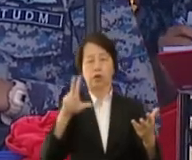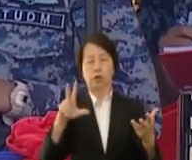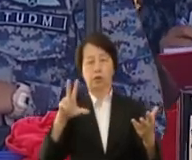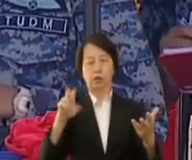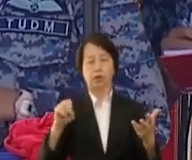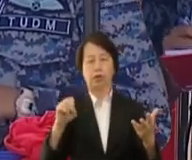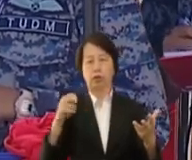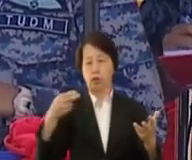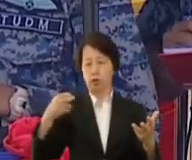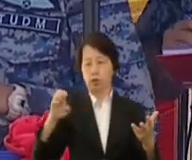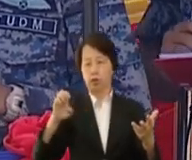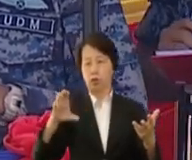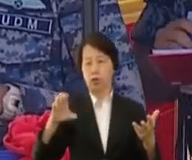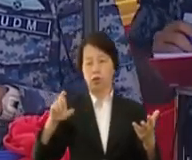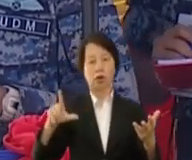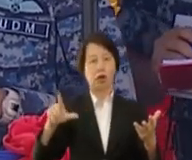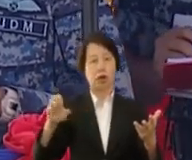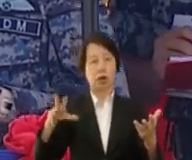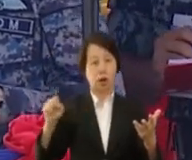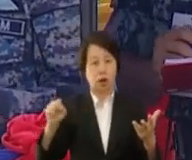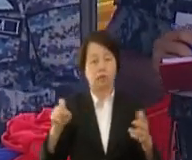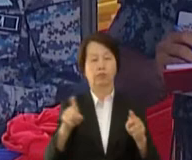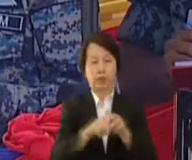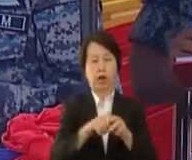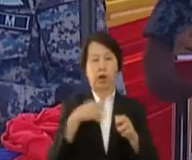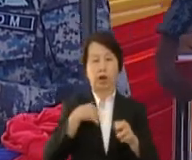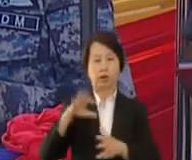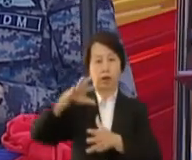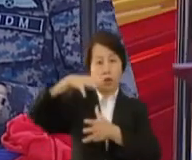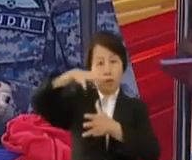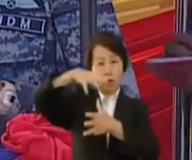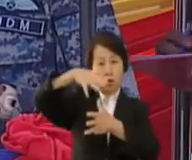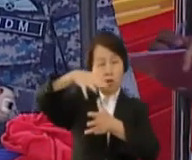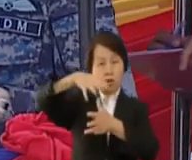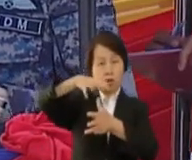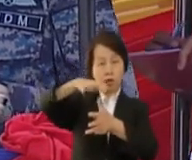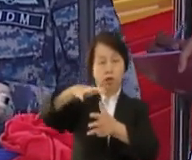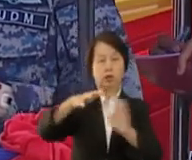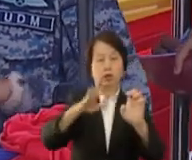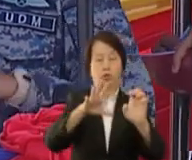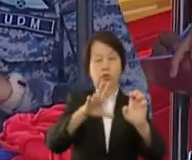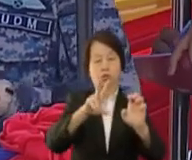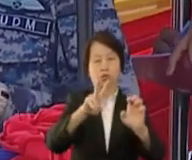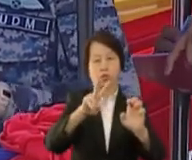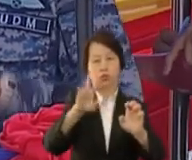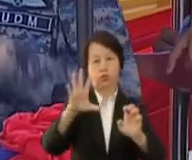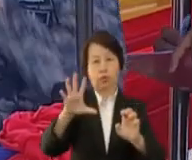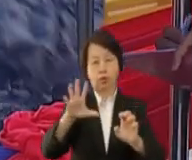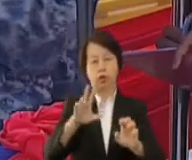C-130 Hercules, turut serta pesawat helikopter EC-725AP,